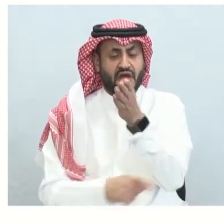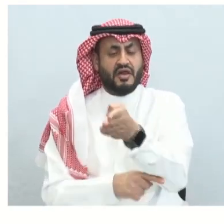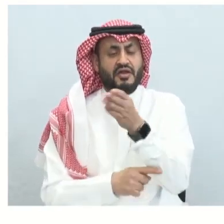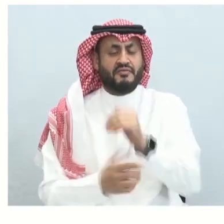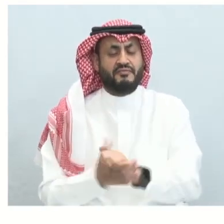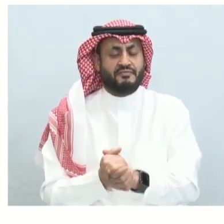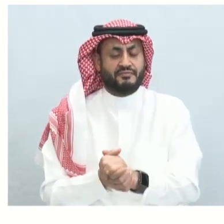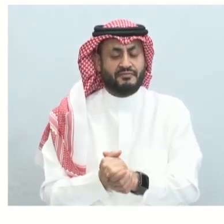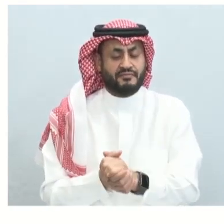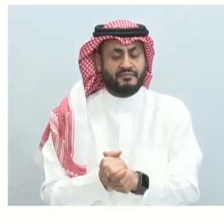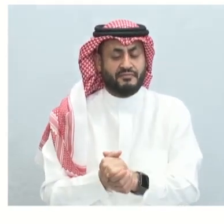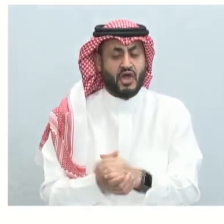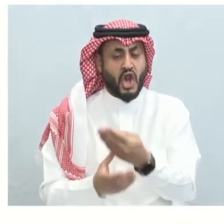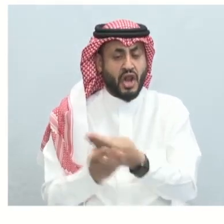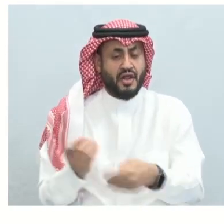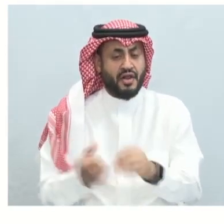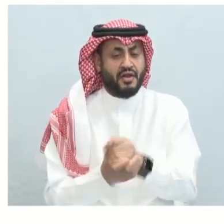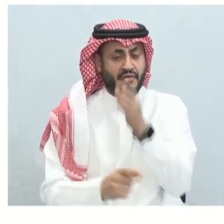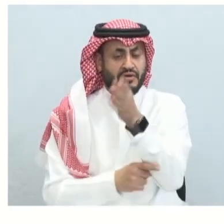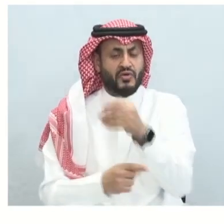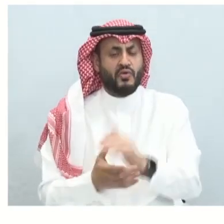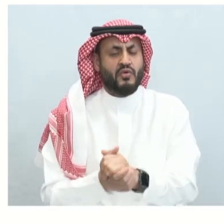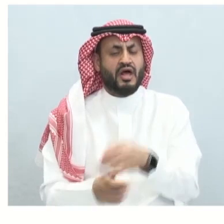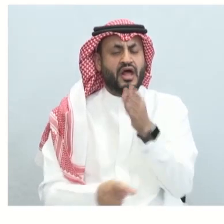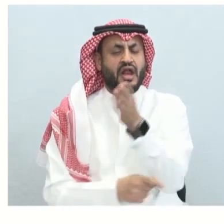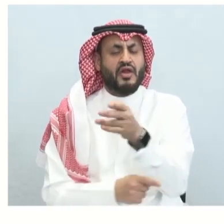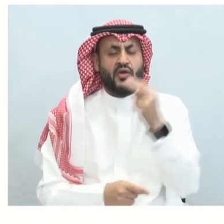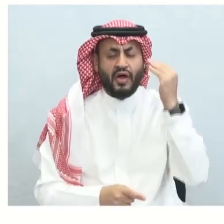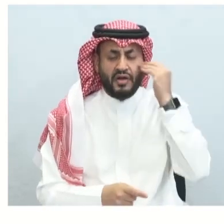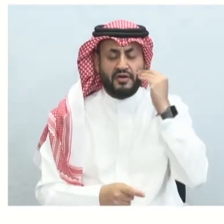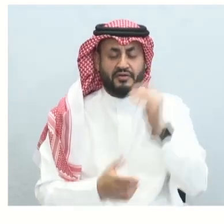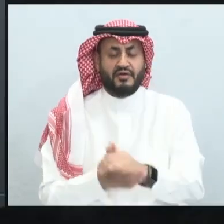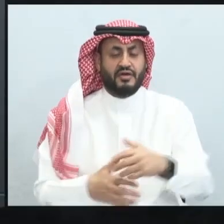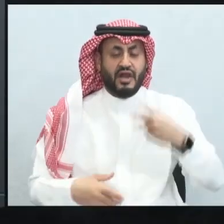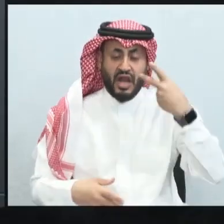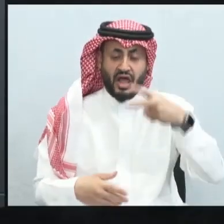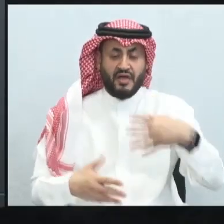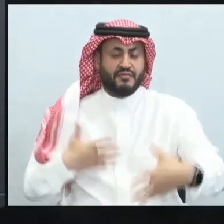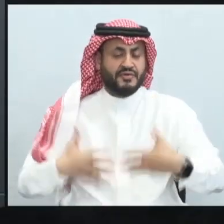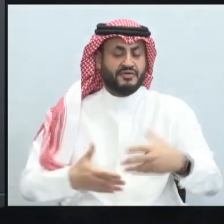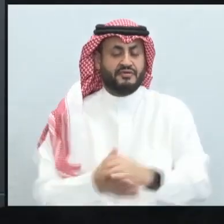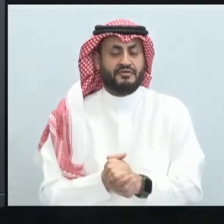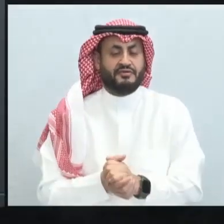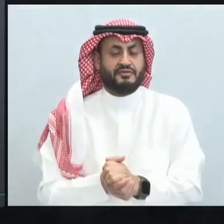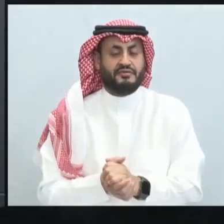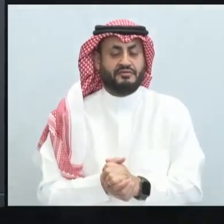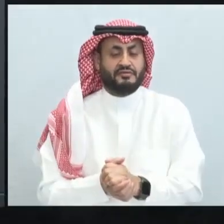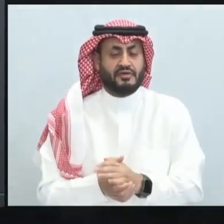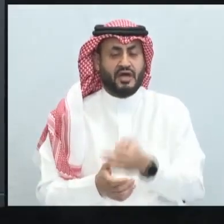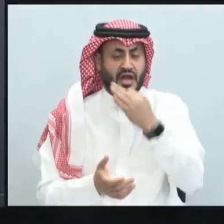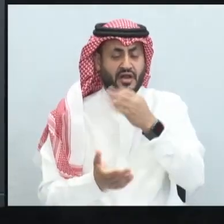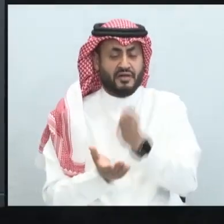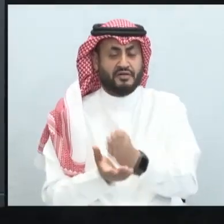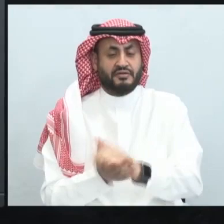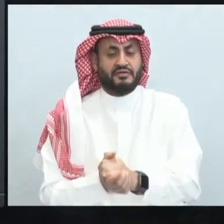النوق وهل تلد الابل الا النوق فنلاحظ ايضا مزاحه صلى الله عليه وسلم في قول الحق الا